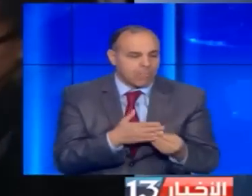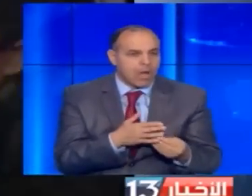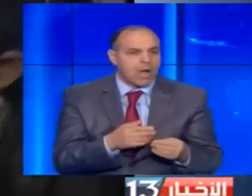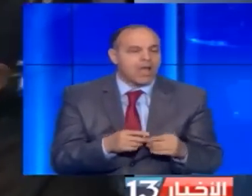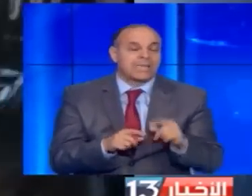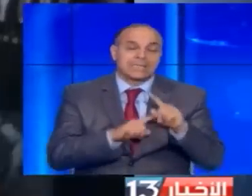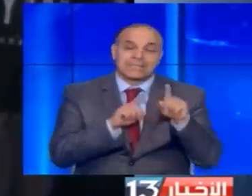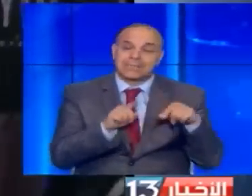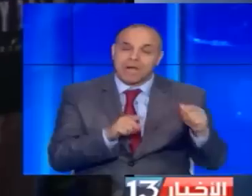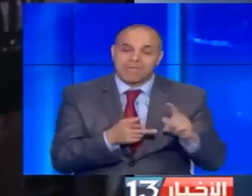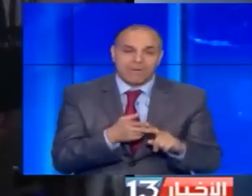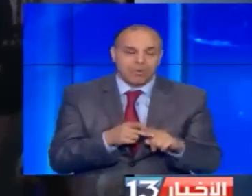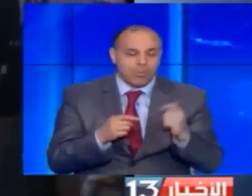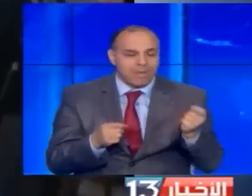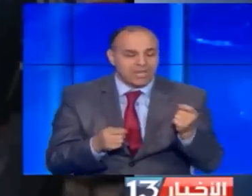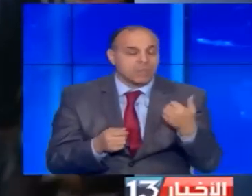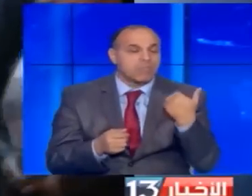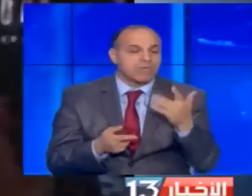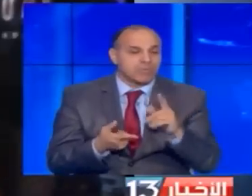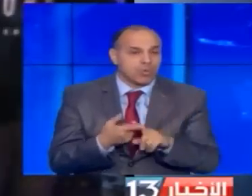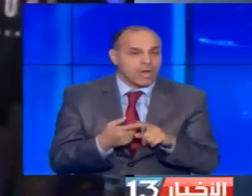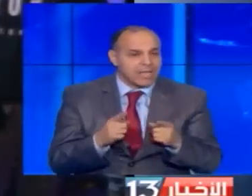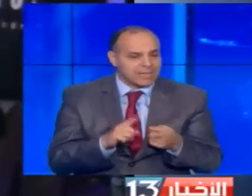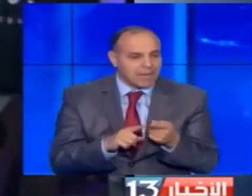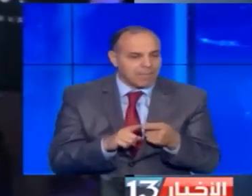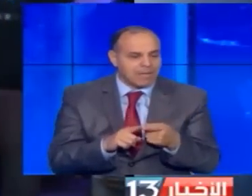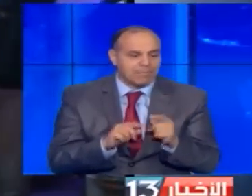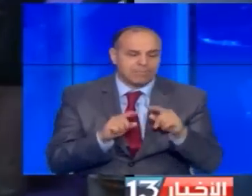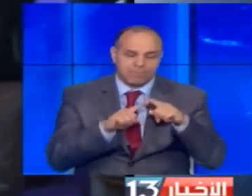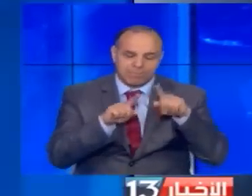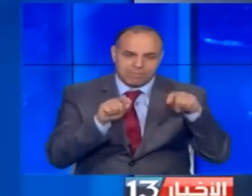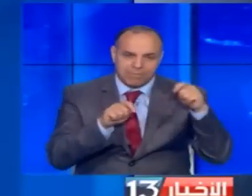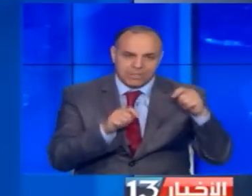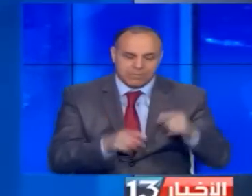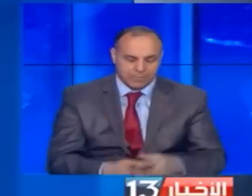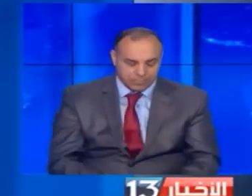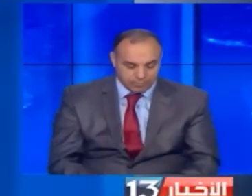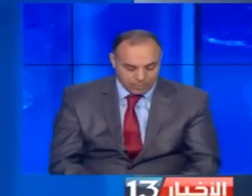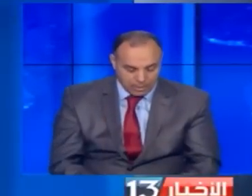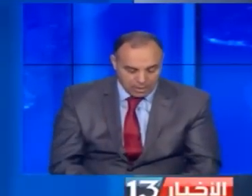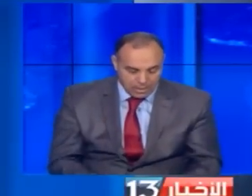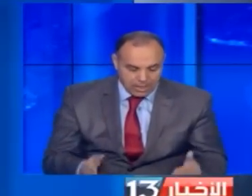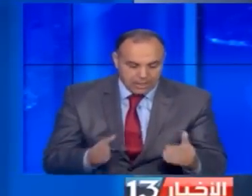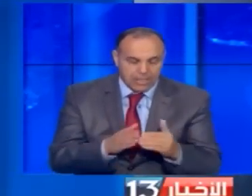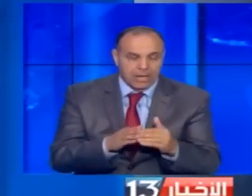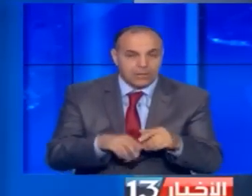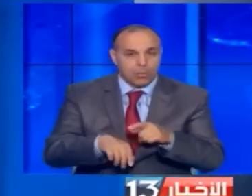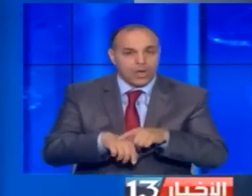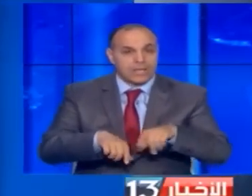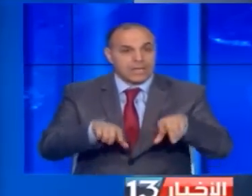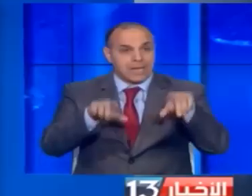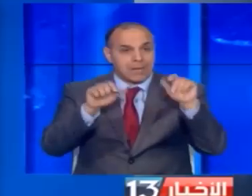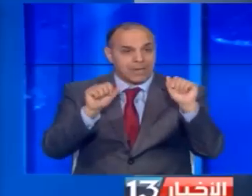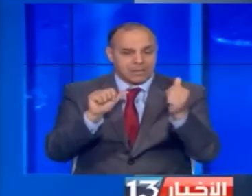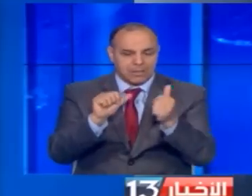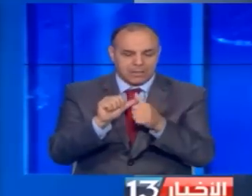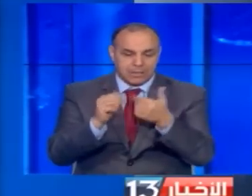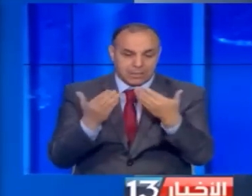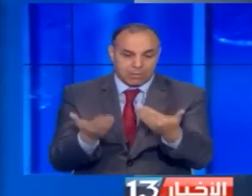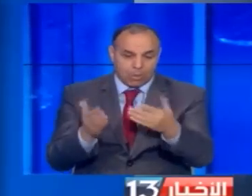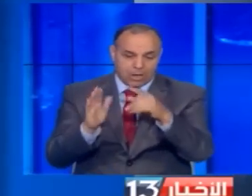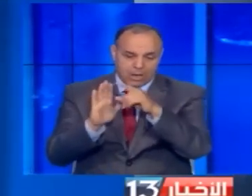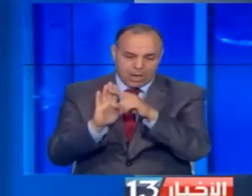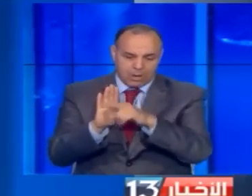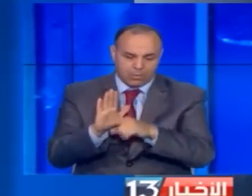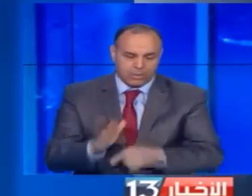السينما ولمهرجانات تهتم بالفن السابع. نهاية الموعد الأخباري مشاهدينا الكرام، إليكم فيما يلي